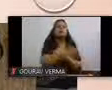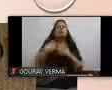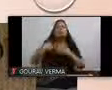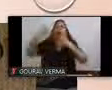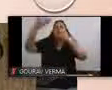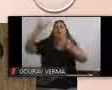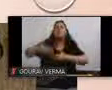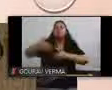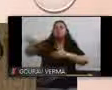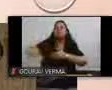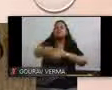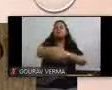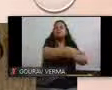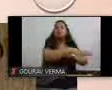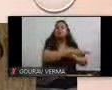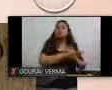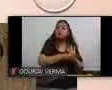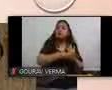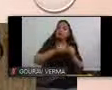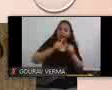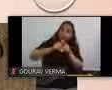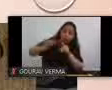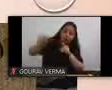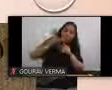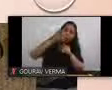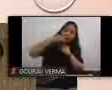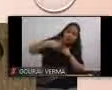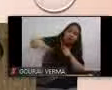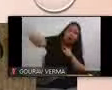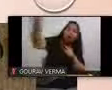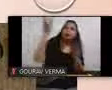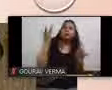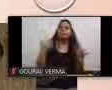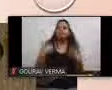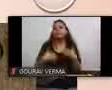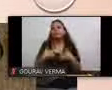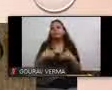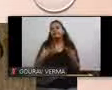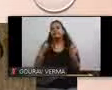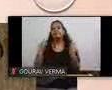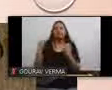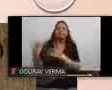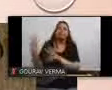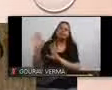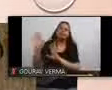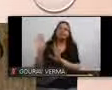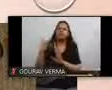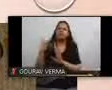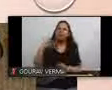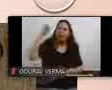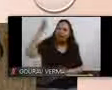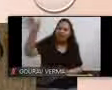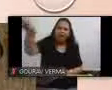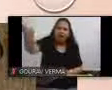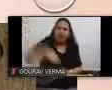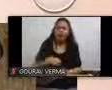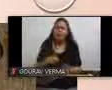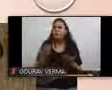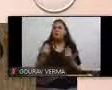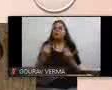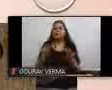हिज फिंगर्स आर. सो ही वुड बी इंटरेस्टेड, ही वुड इवन नो दैट बॉल से करना क्या